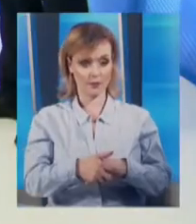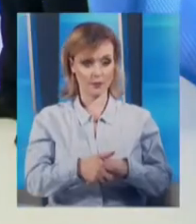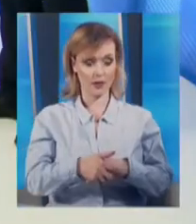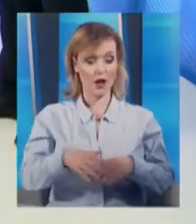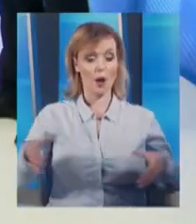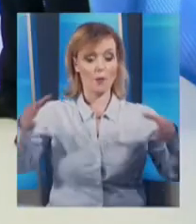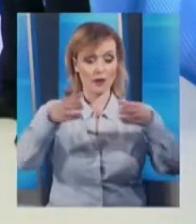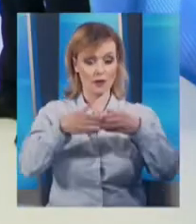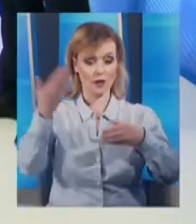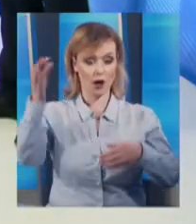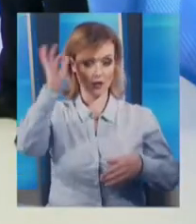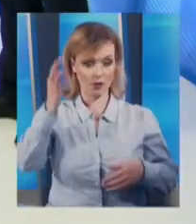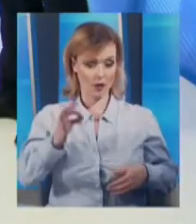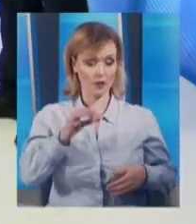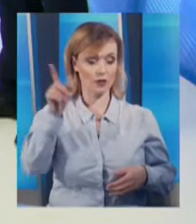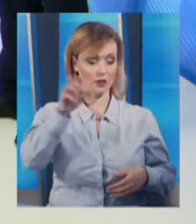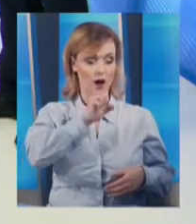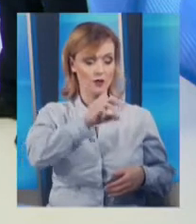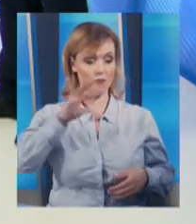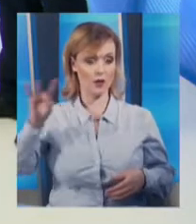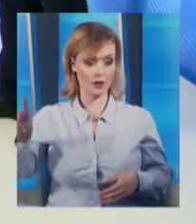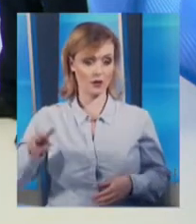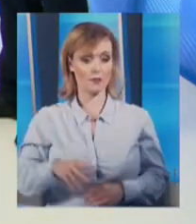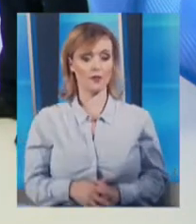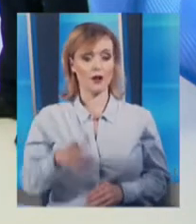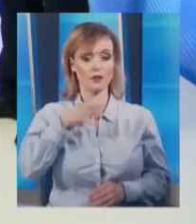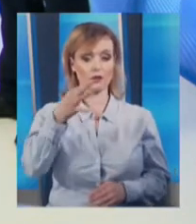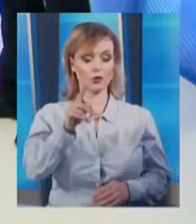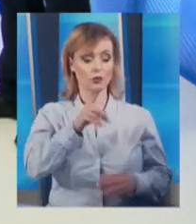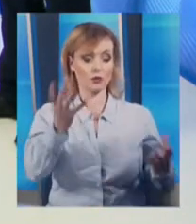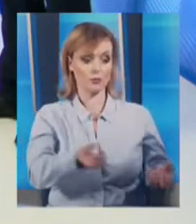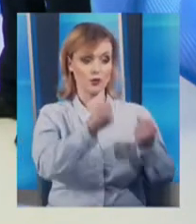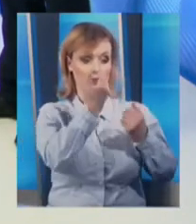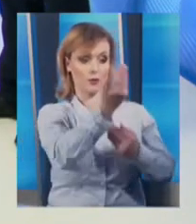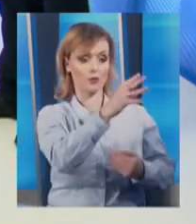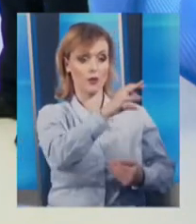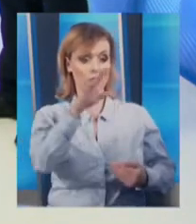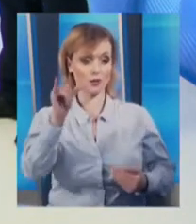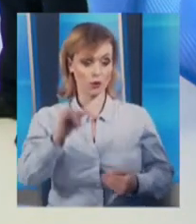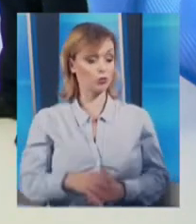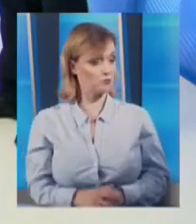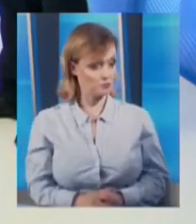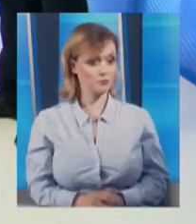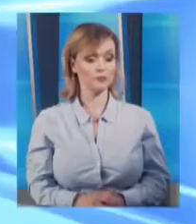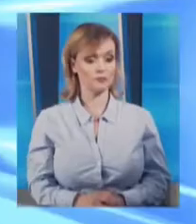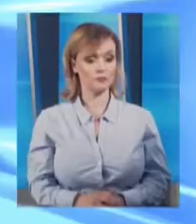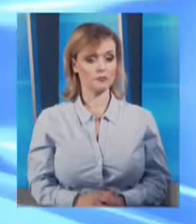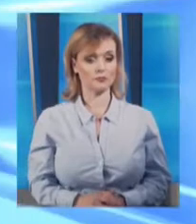Merkel și-a exprimat sprijinul și a declarat sprijinul pentru Maia Sandu în această campanie electorală,